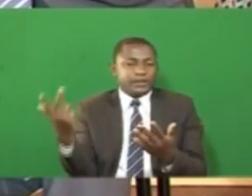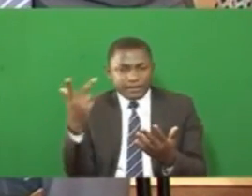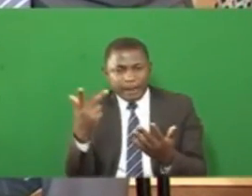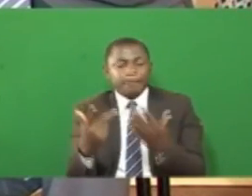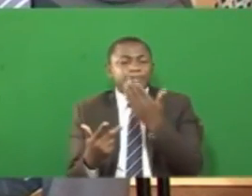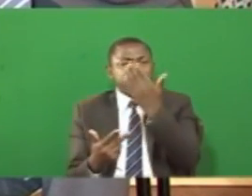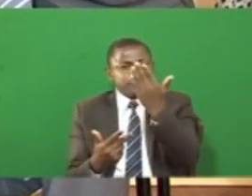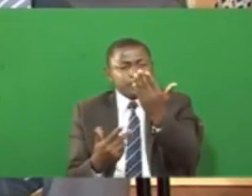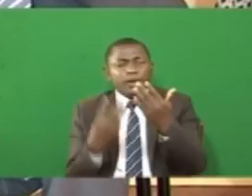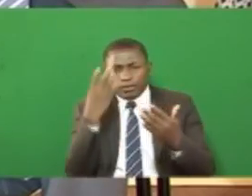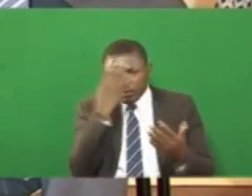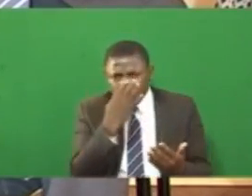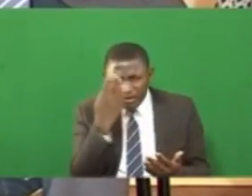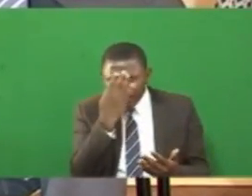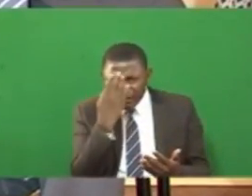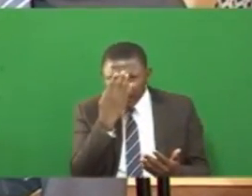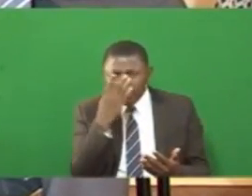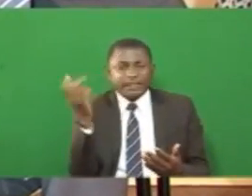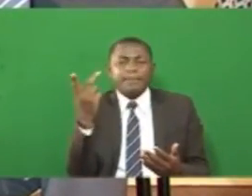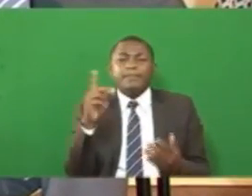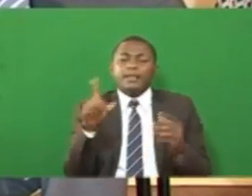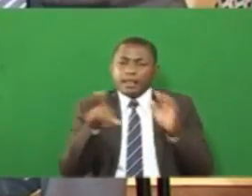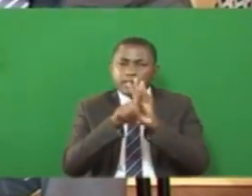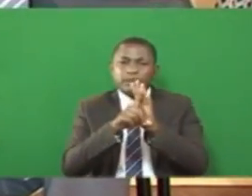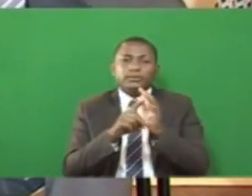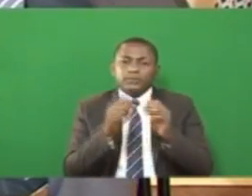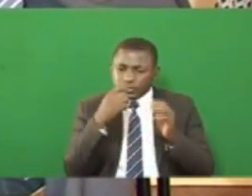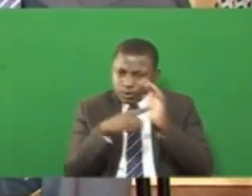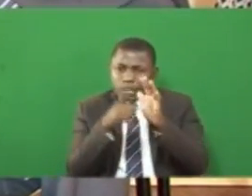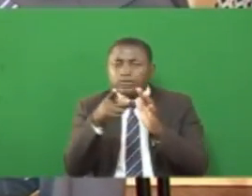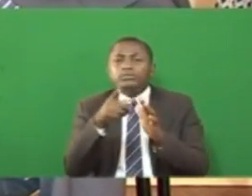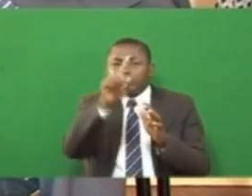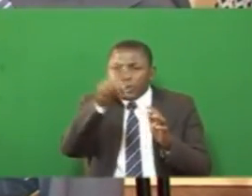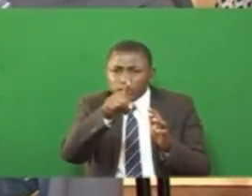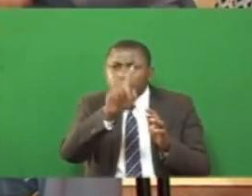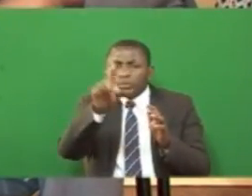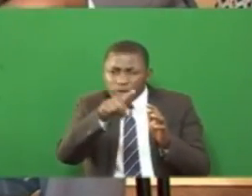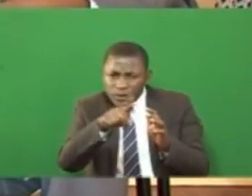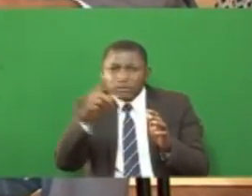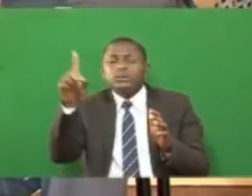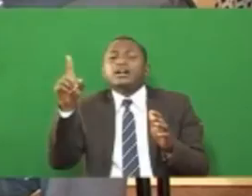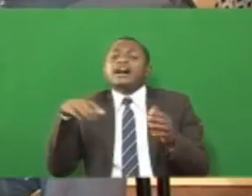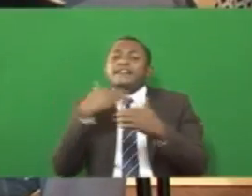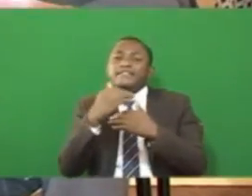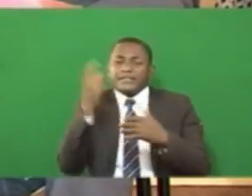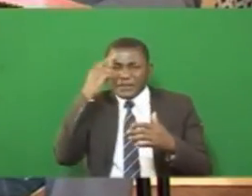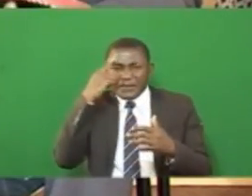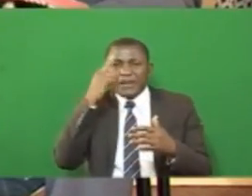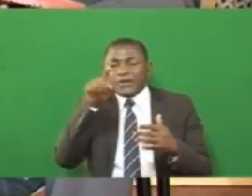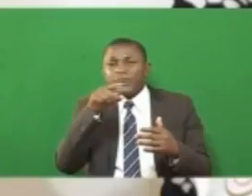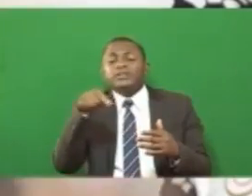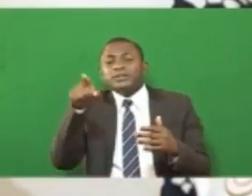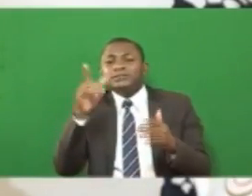twaso. Ah. Chao kungoti apo. Yes. Apo. Yes. Saka wochienda kuna Jesu okupa simba. Ndi anogeza